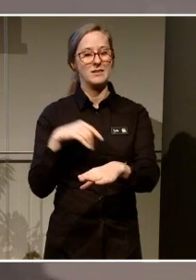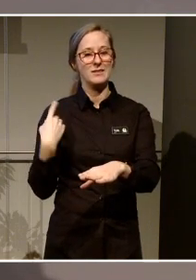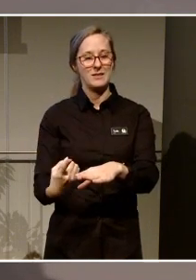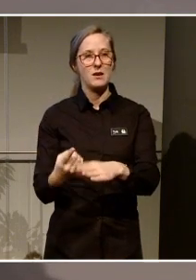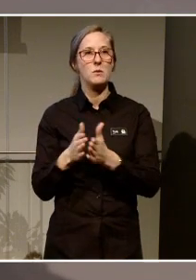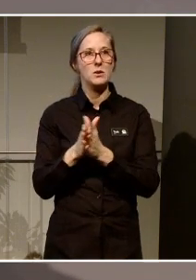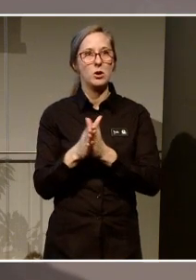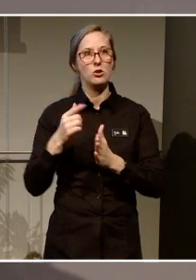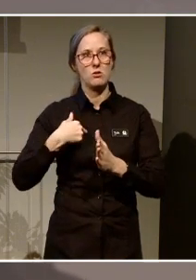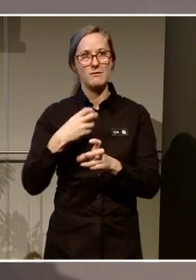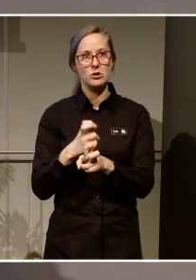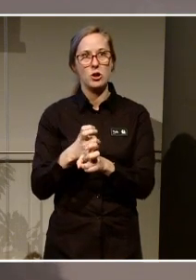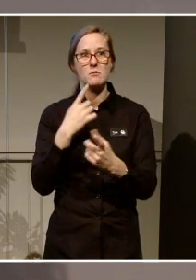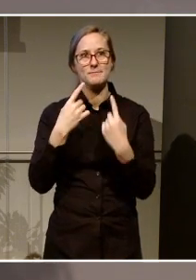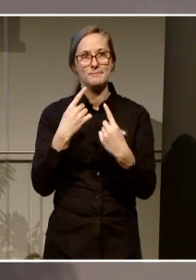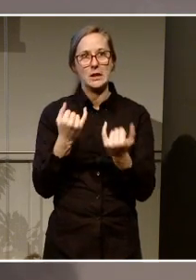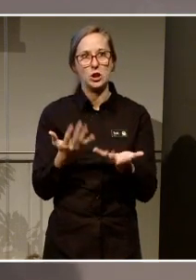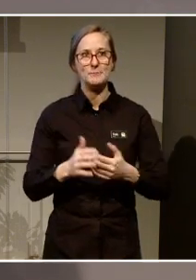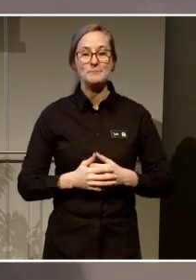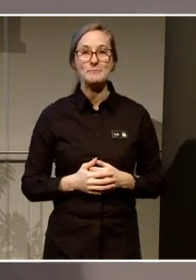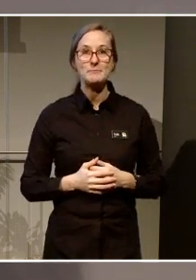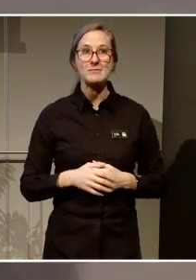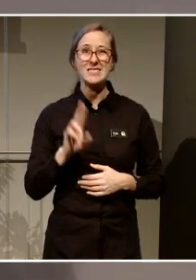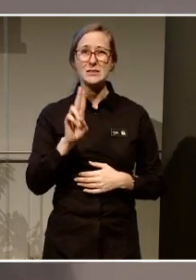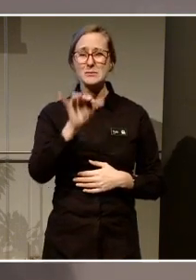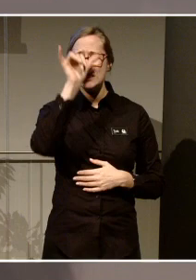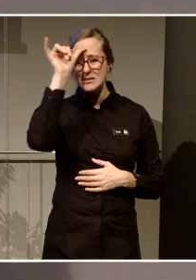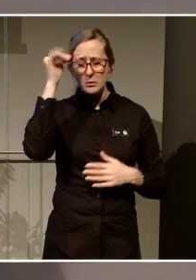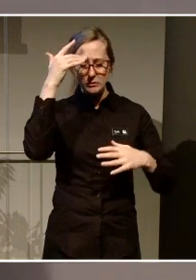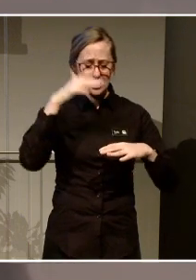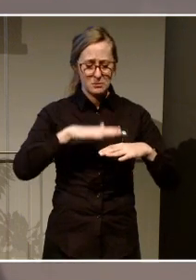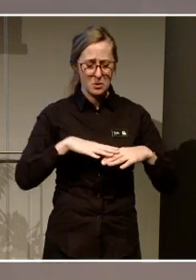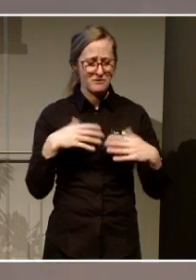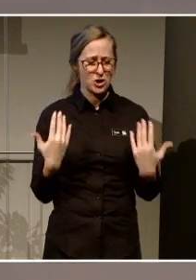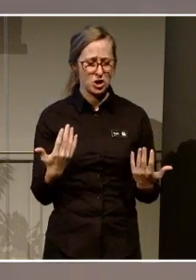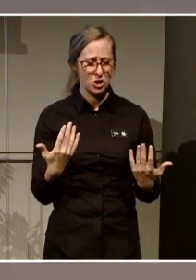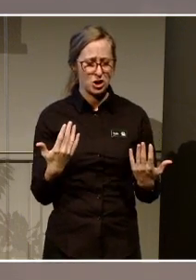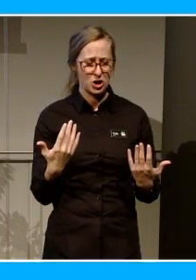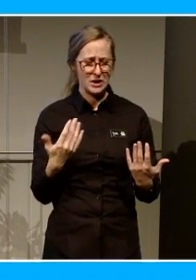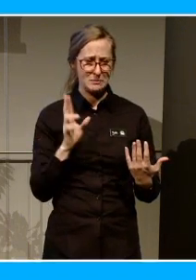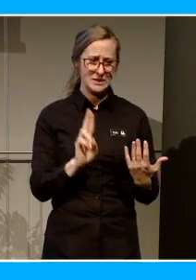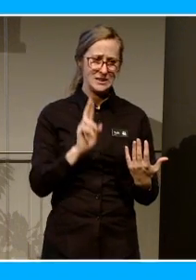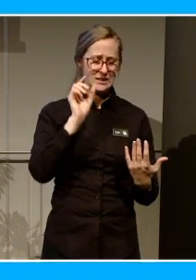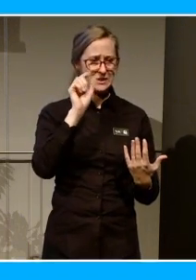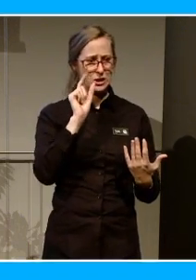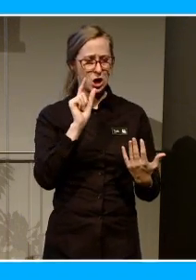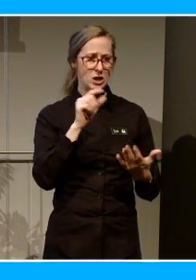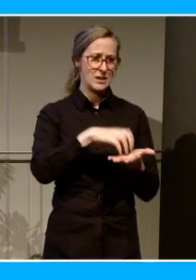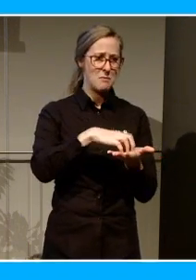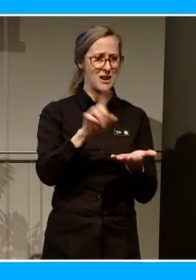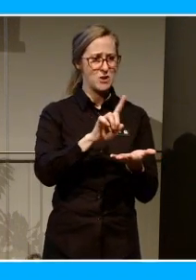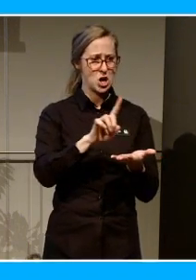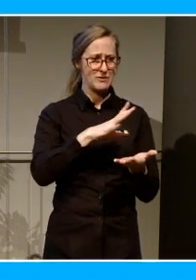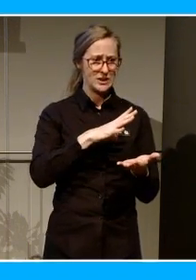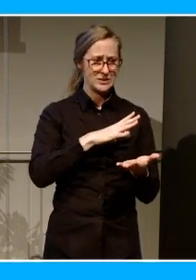försöka närma mig lite grann idag. Det är jättesvårt att fundera på, vad är det här egentligen? Var finns det digitala samhället?